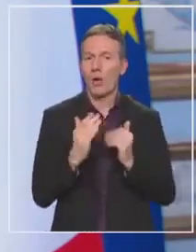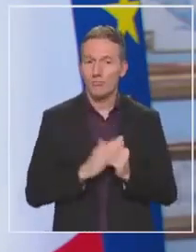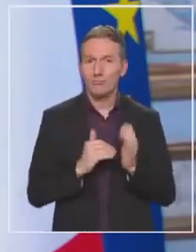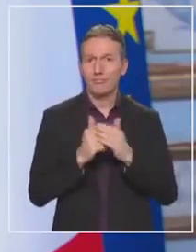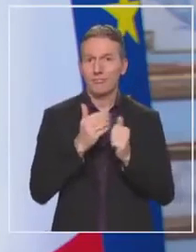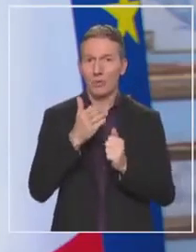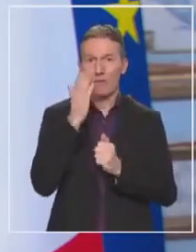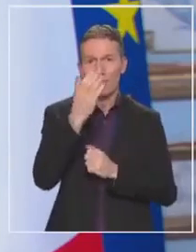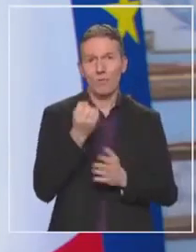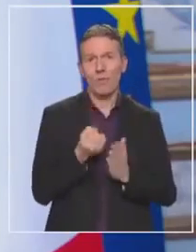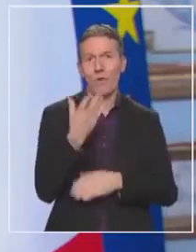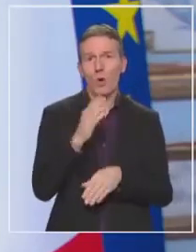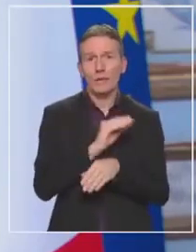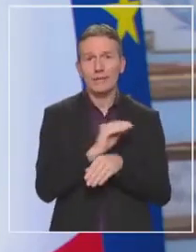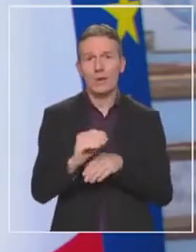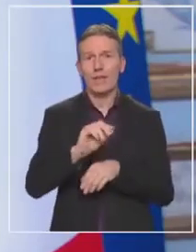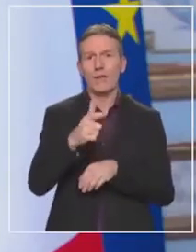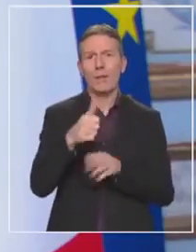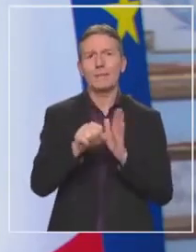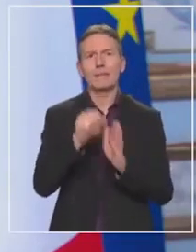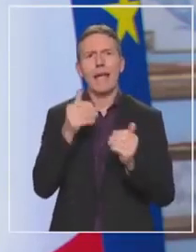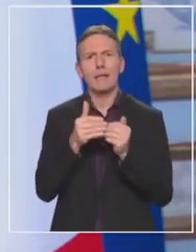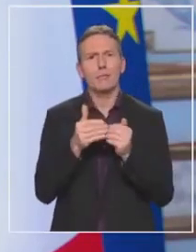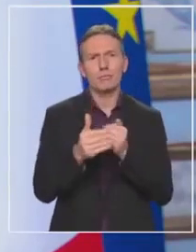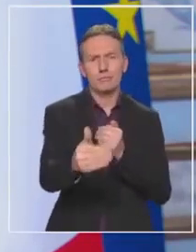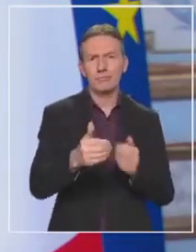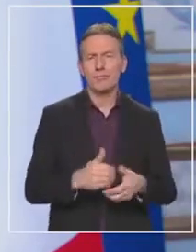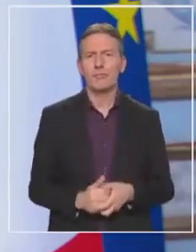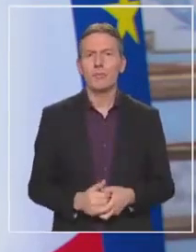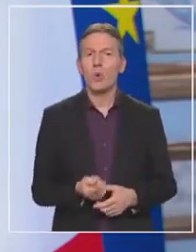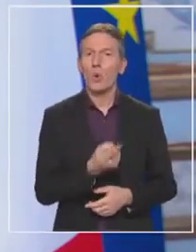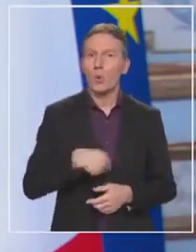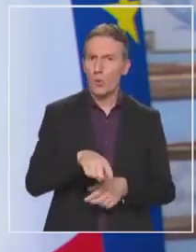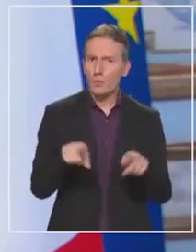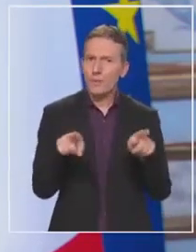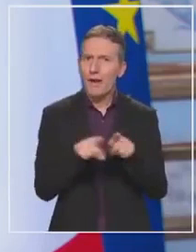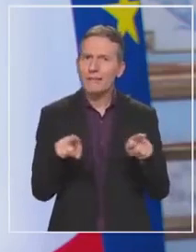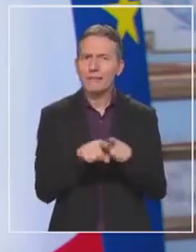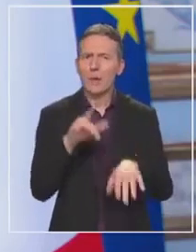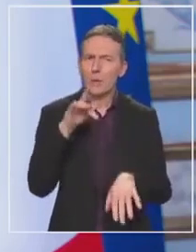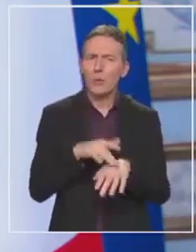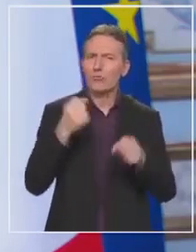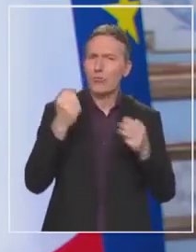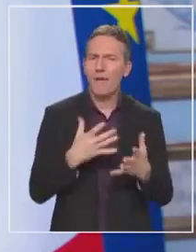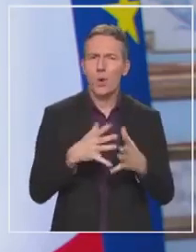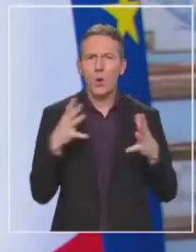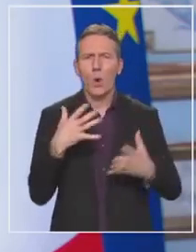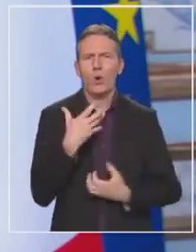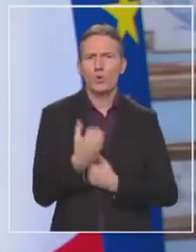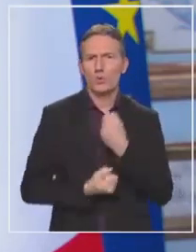les nouvelles sécurités du 21e siècle mais nous avons aussi vécu de grands déchirements